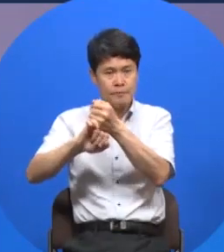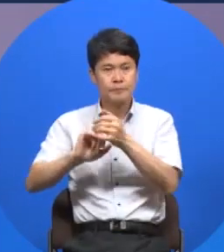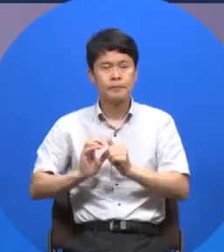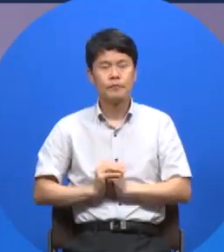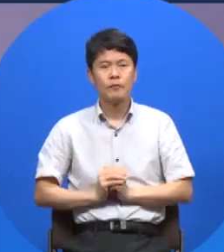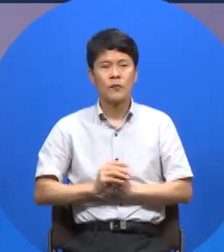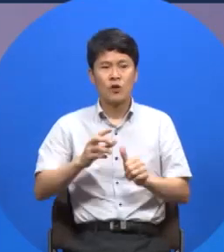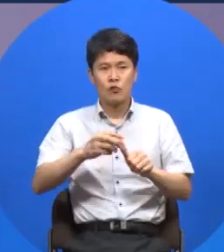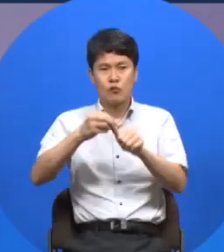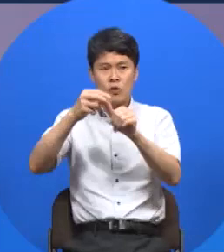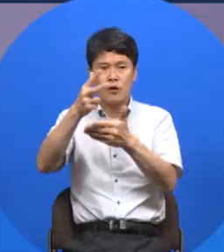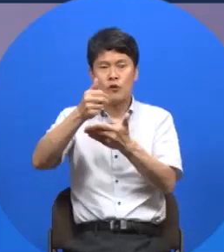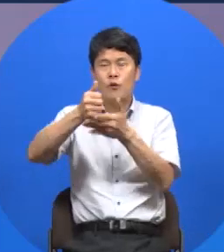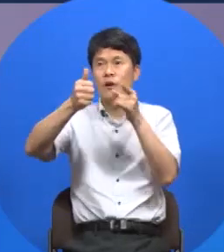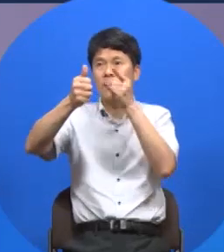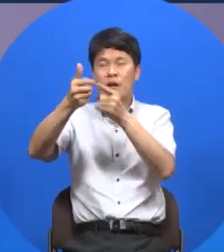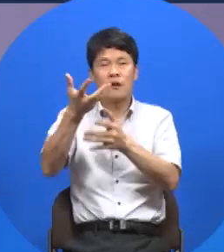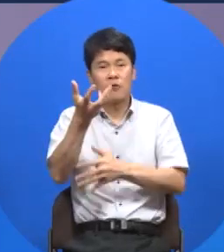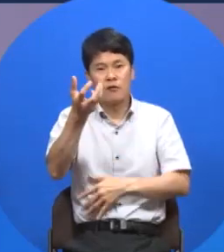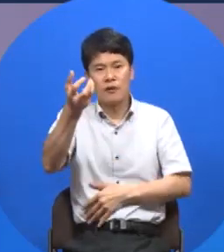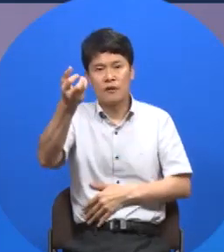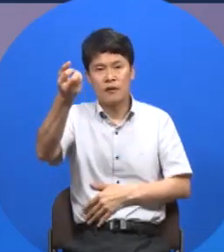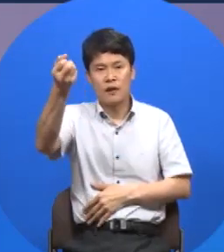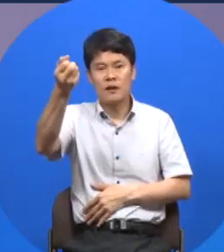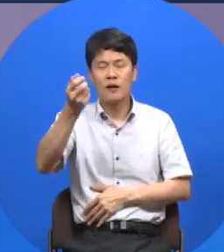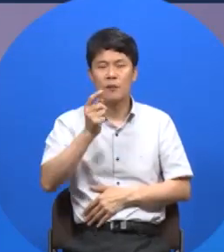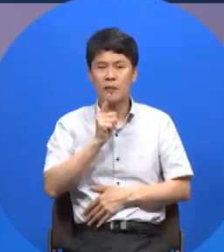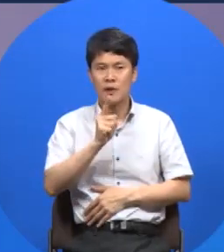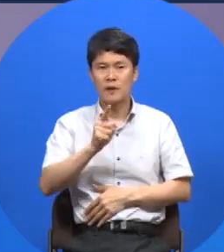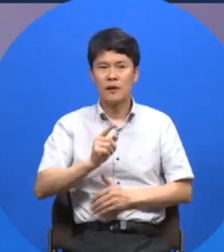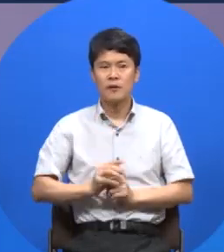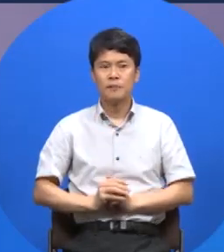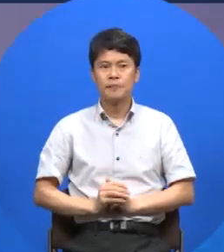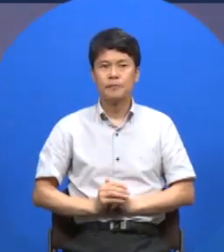갚겠나이다. 구원은 여호와께 속하였나이다.